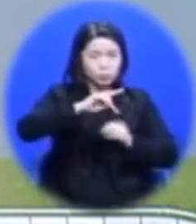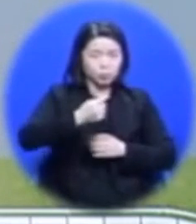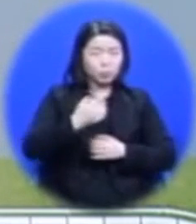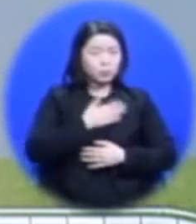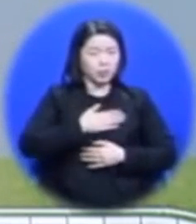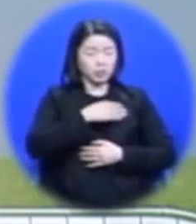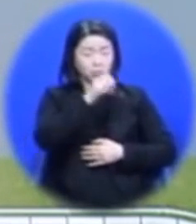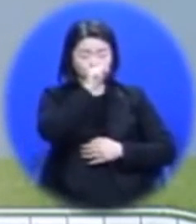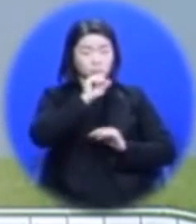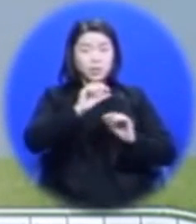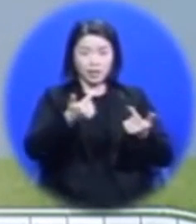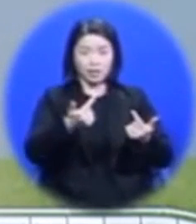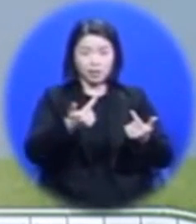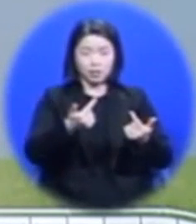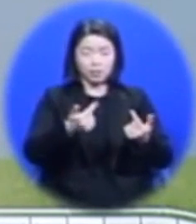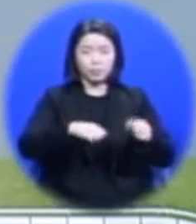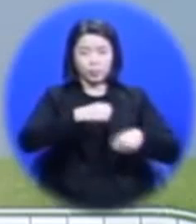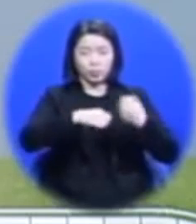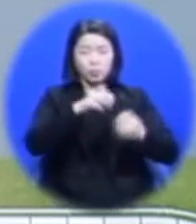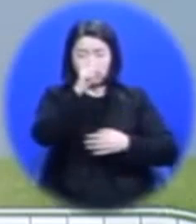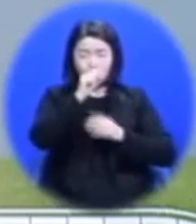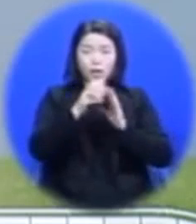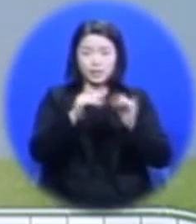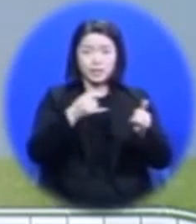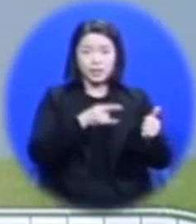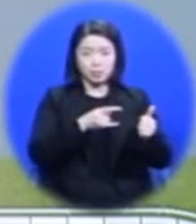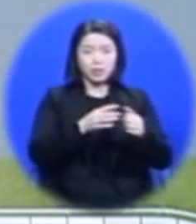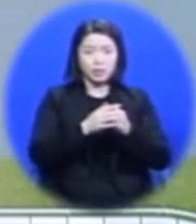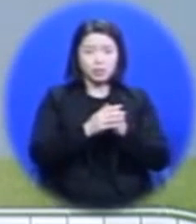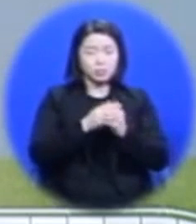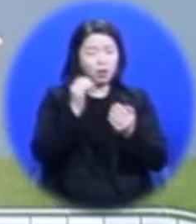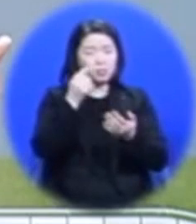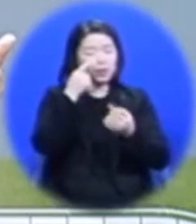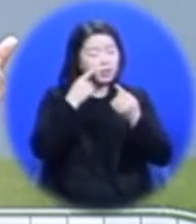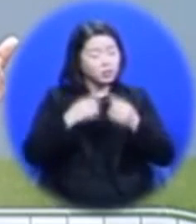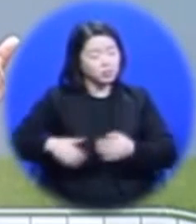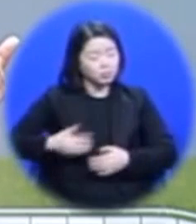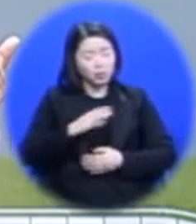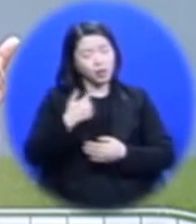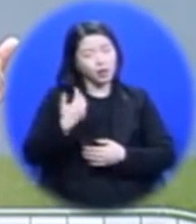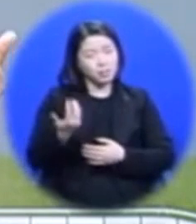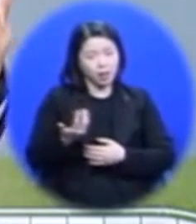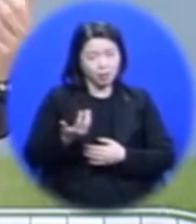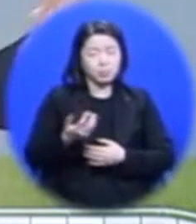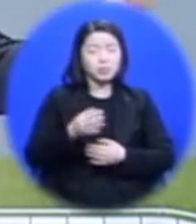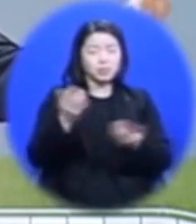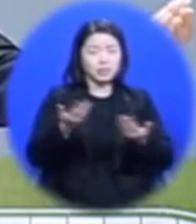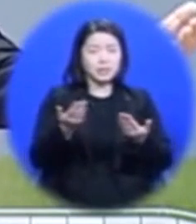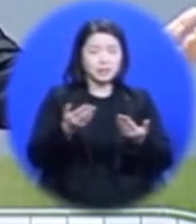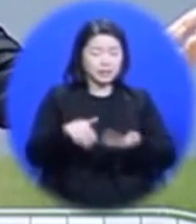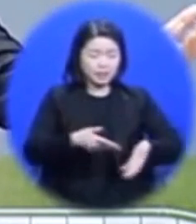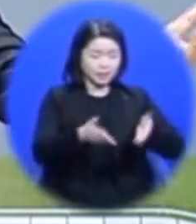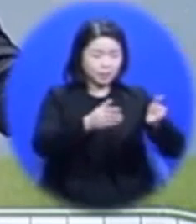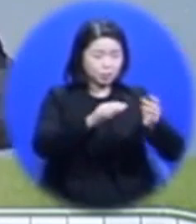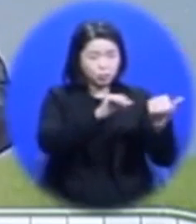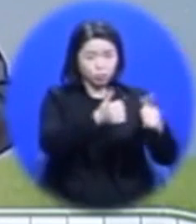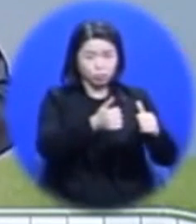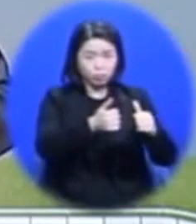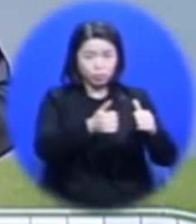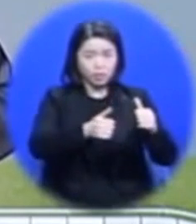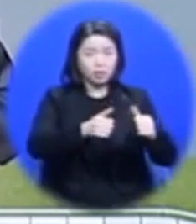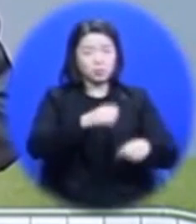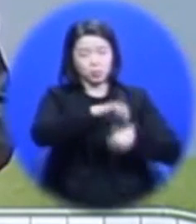기분이 나쁘고 동물을 좋아하는 사람들에게는 너무나 슬픈 일이죠. 길에서 그렇게 죽은 개나